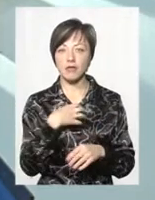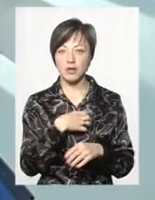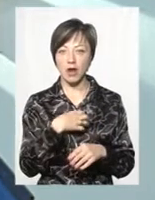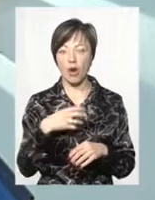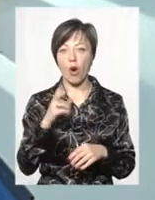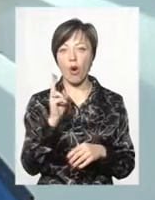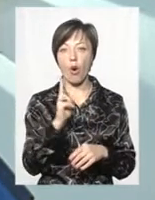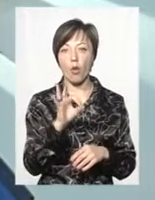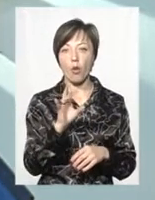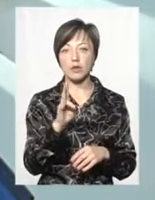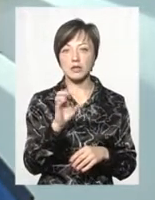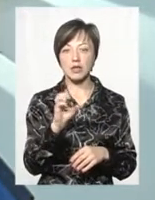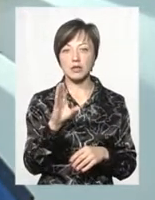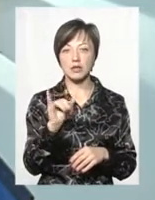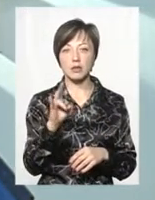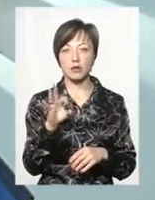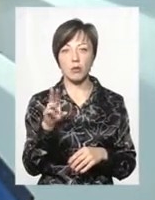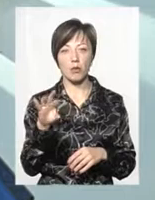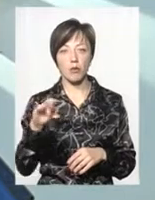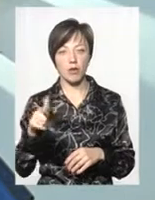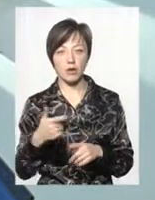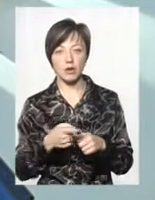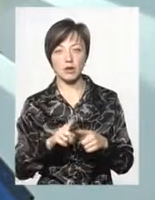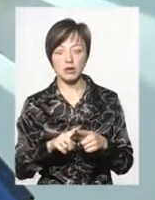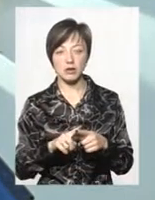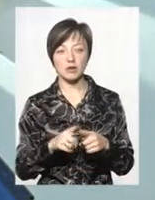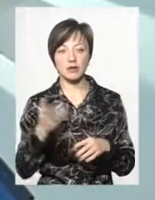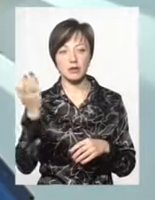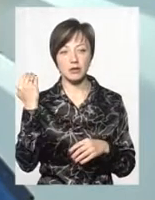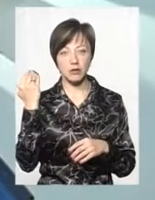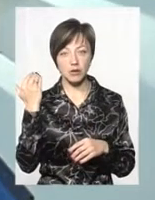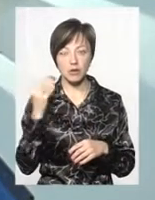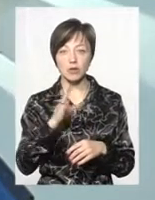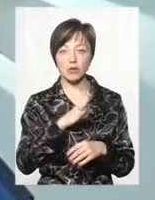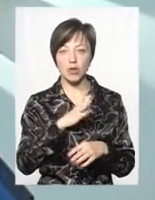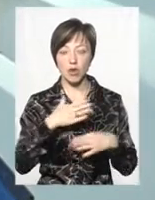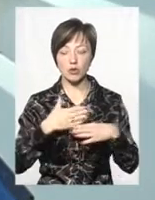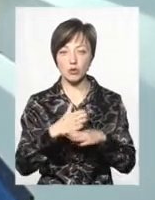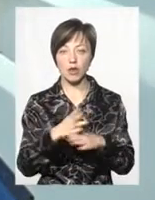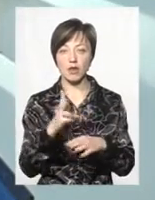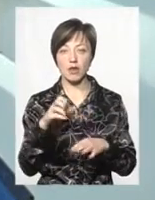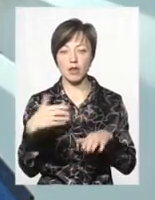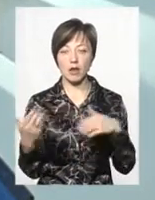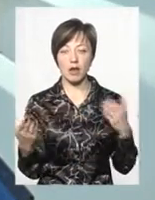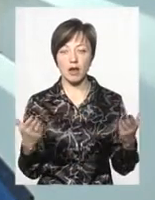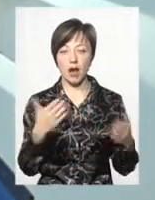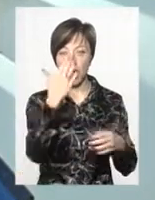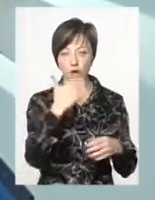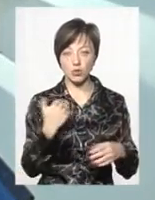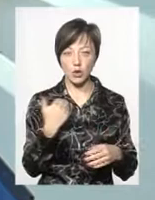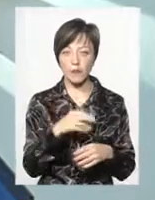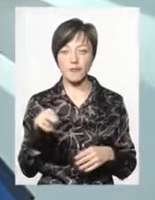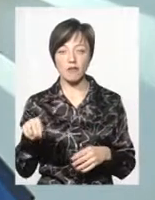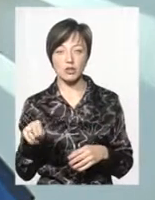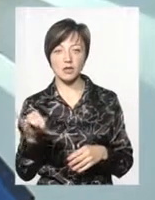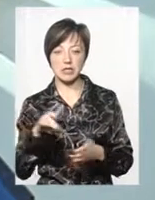Другий Рим, а Перший Рим – Західна імперія Римська розпалася, і тоді розкололися на католиків і православних,